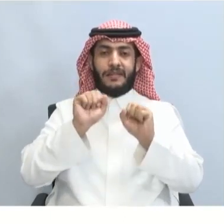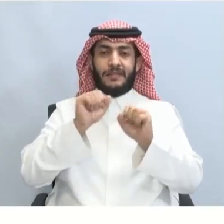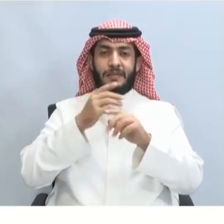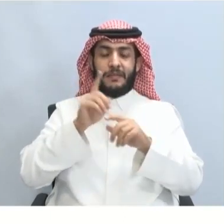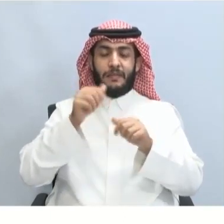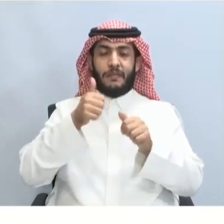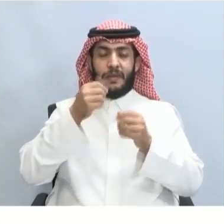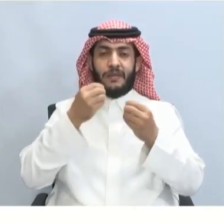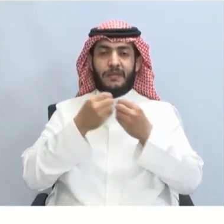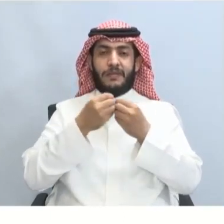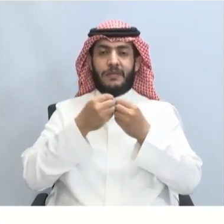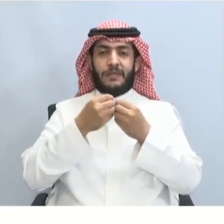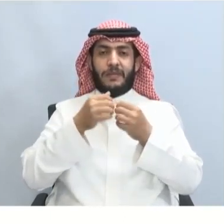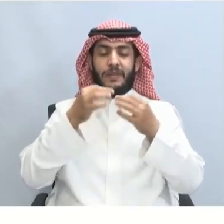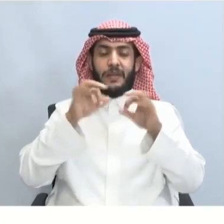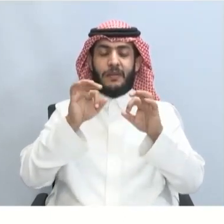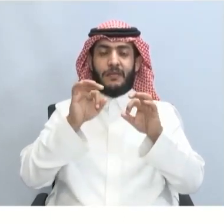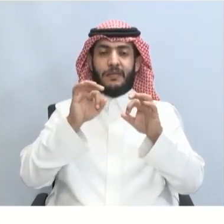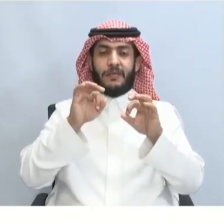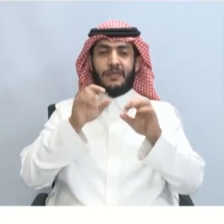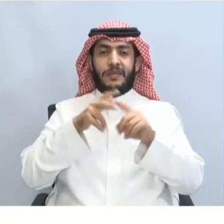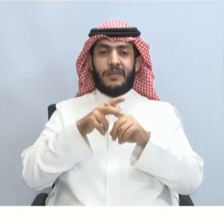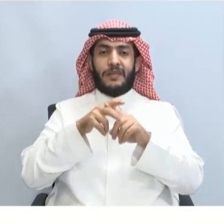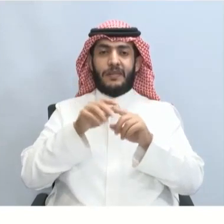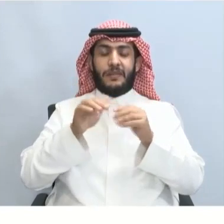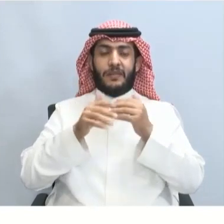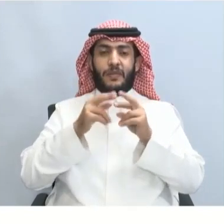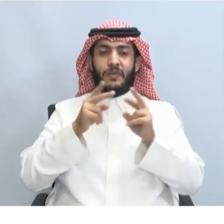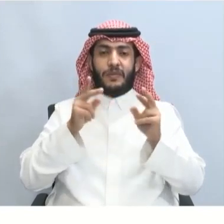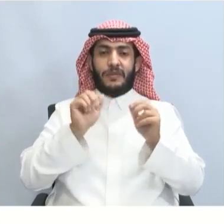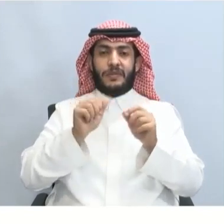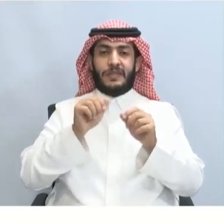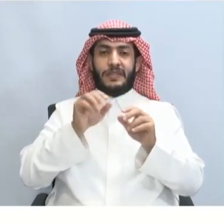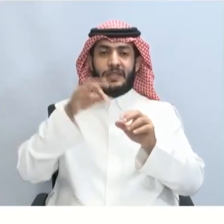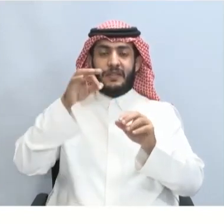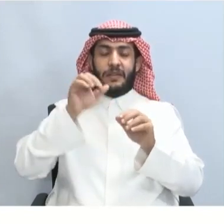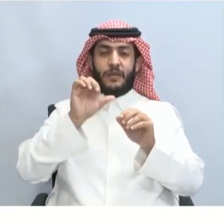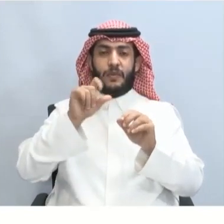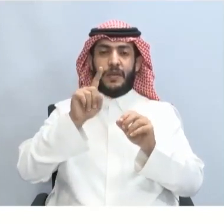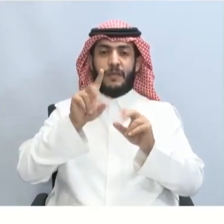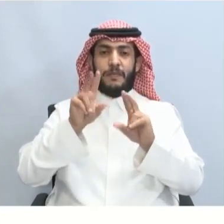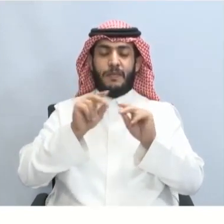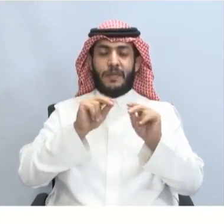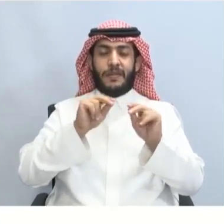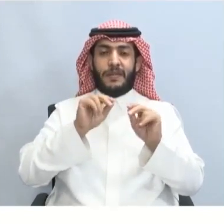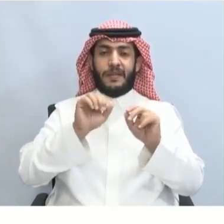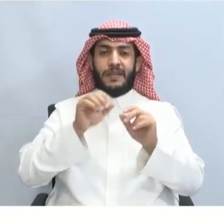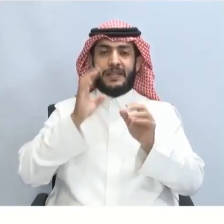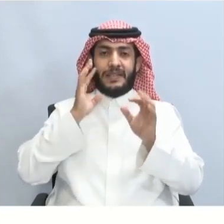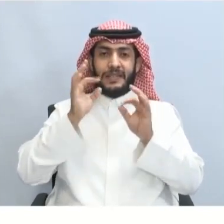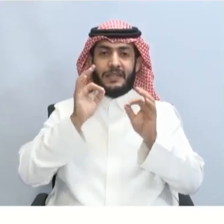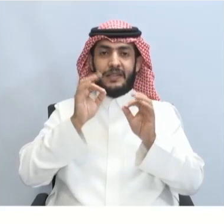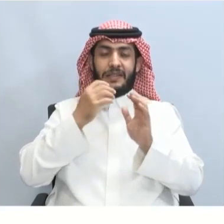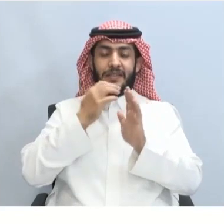بل تمتد وظائفها لتشمل تقنيات اخرى خاصه بانشاء صفحات الويب مثل صفحات التنسيق